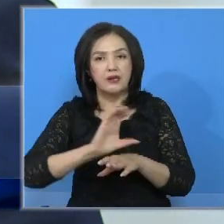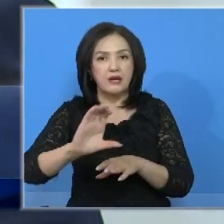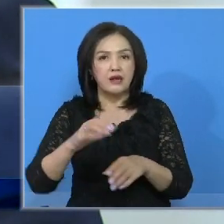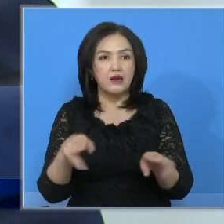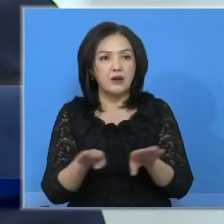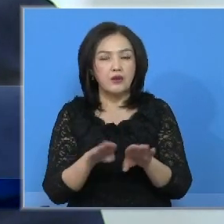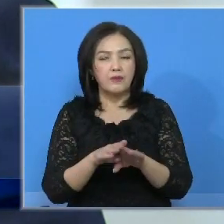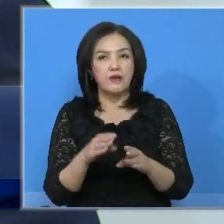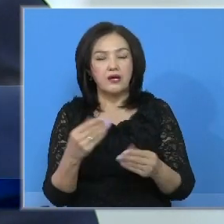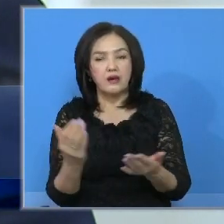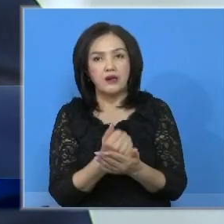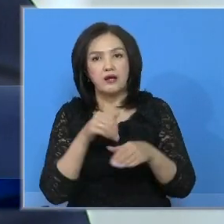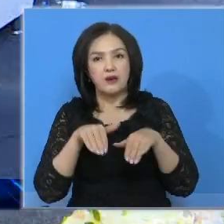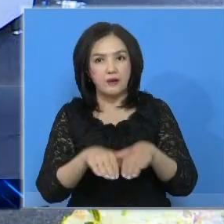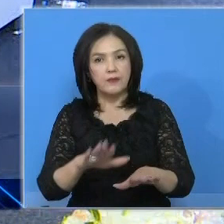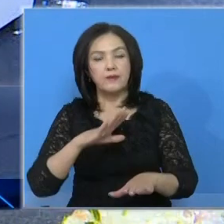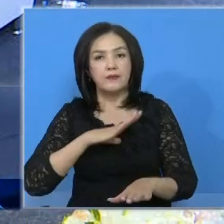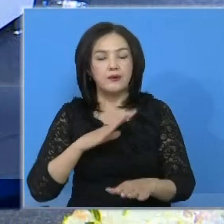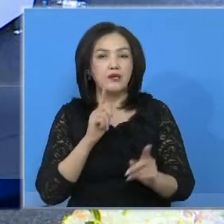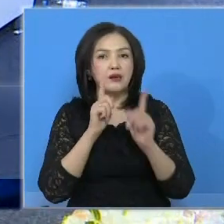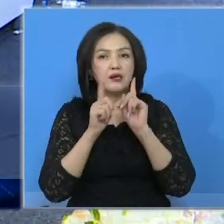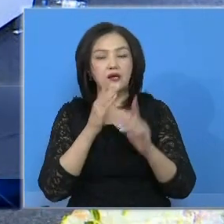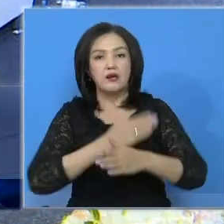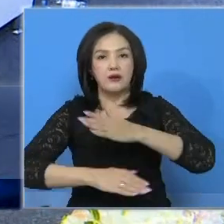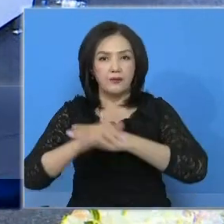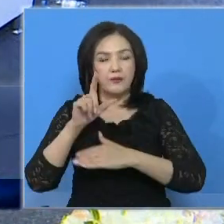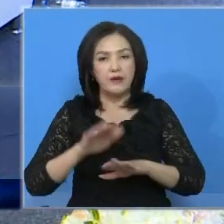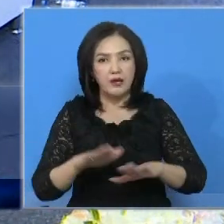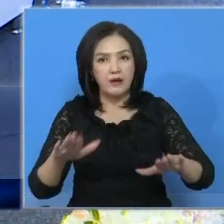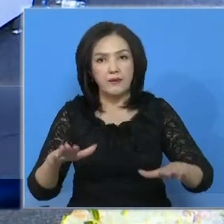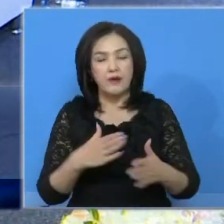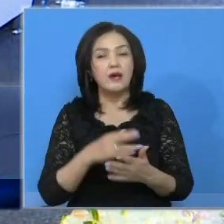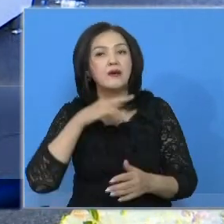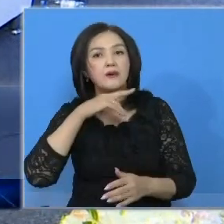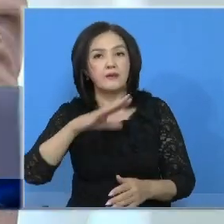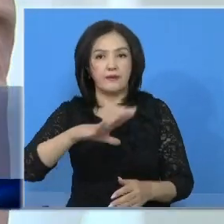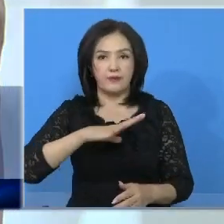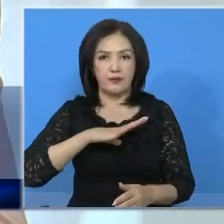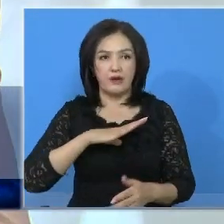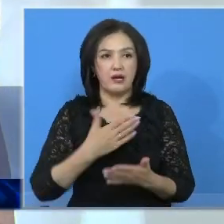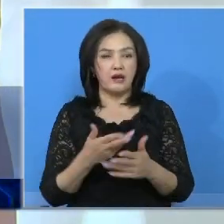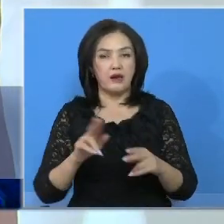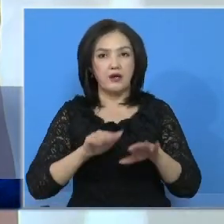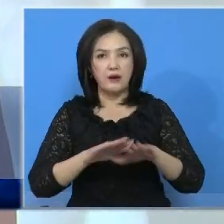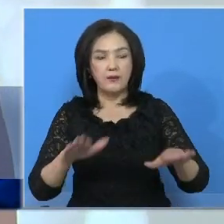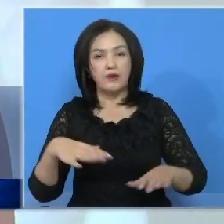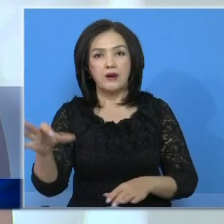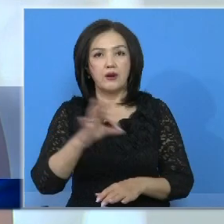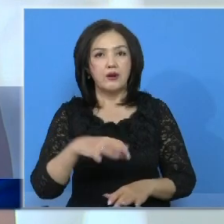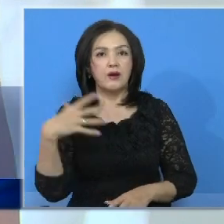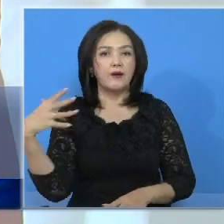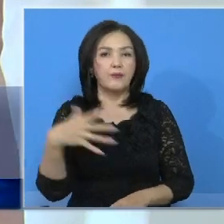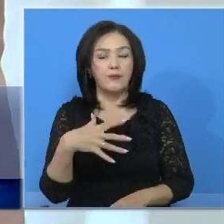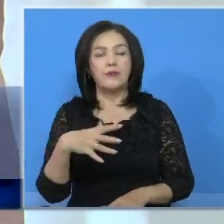сол арқылы бүгінгі таңда шешіліп отыр. Жиында мүмкіндігі шектеулі балалар жайы да назардан тыс қалмады. Мұндай балалар облысымызда